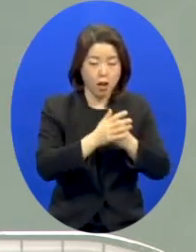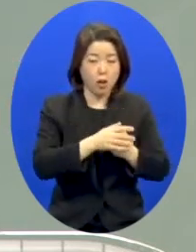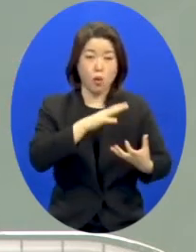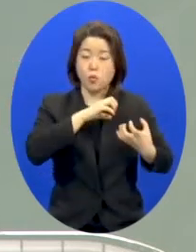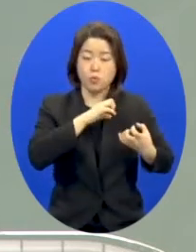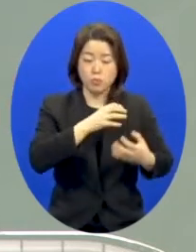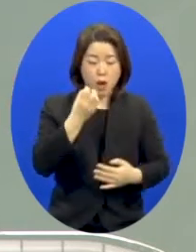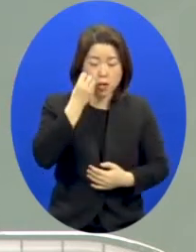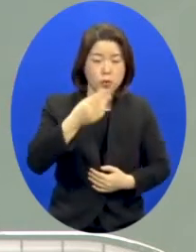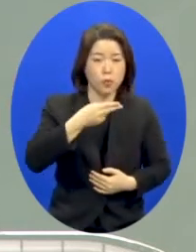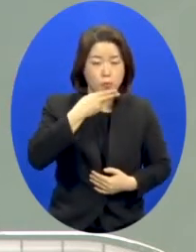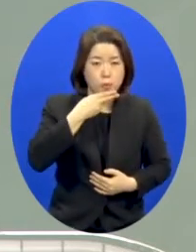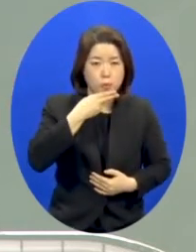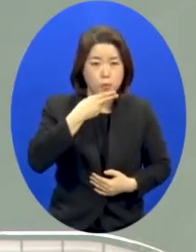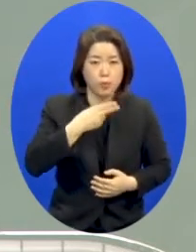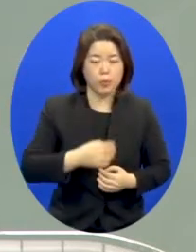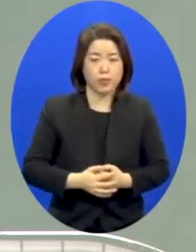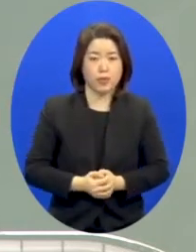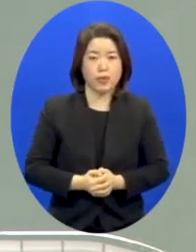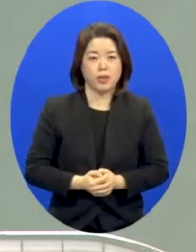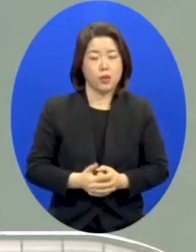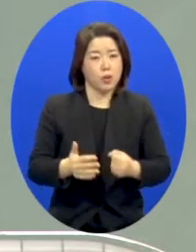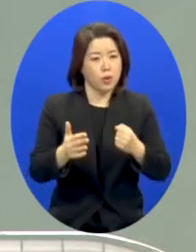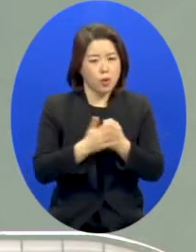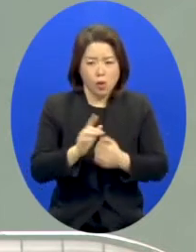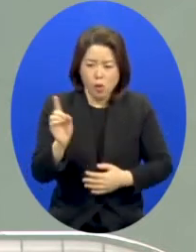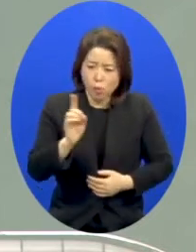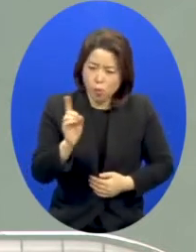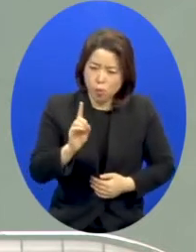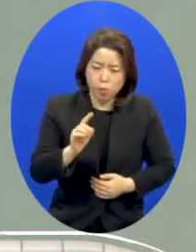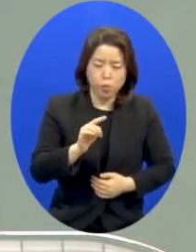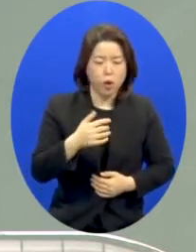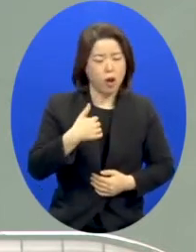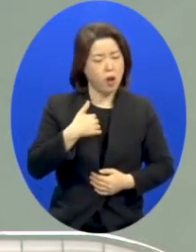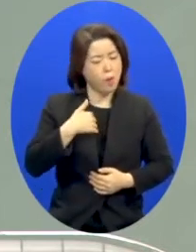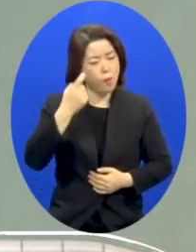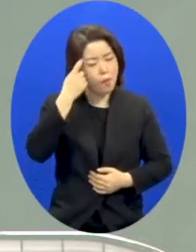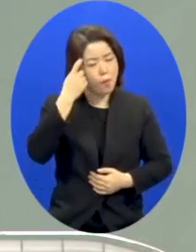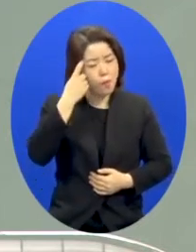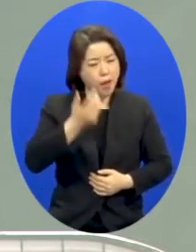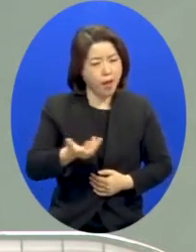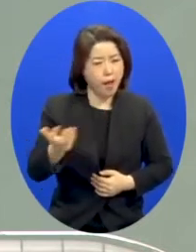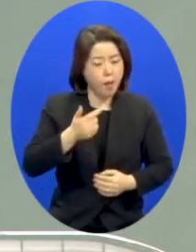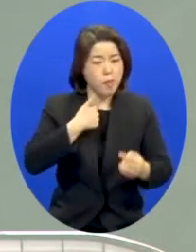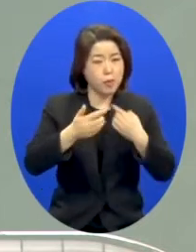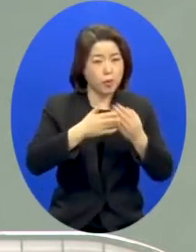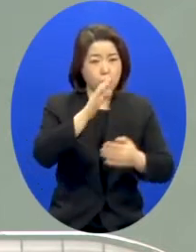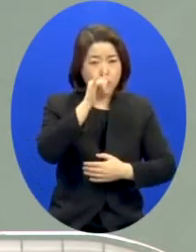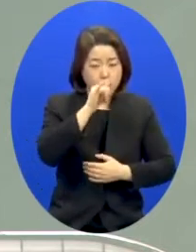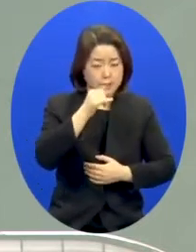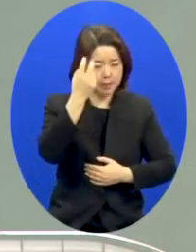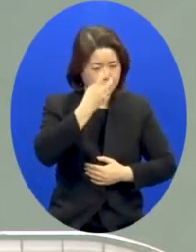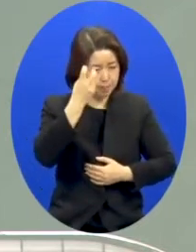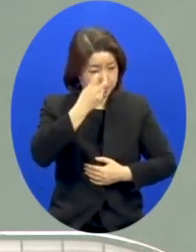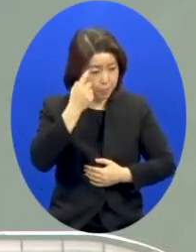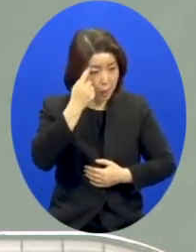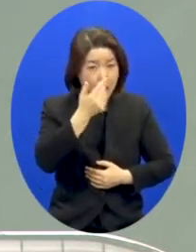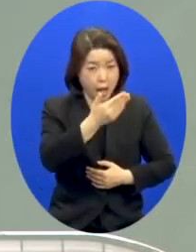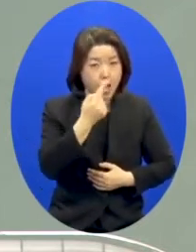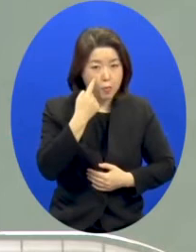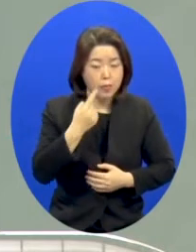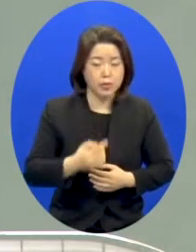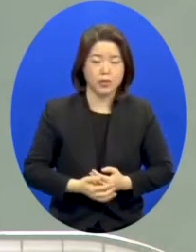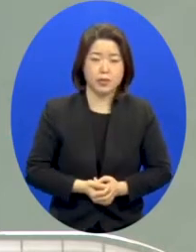이상이 없다는 것 그래서 도대체 이 사람이 왜 이런 아픔을 겪고 있는지 조사를 했더니